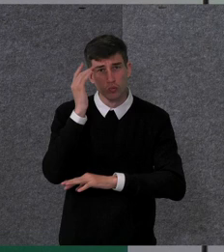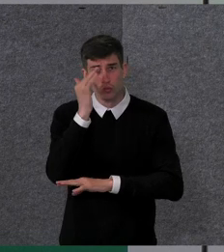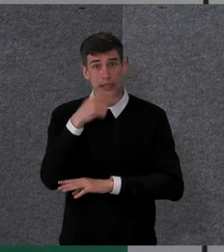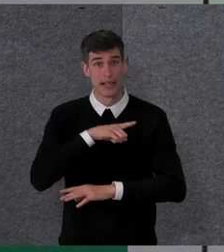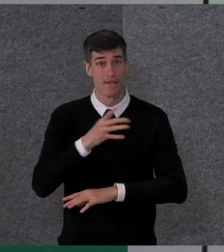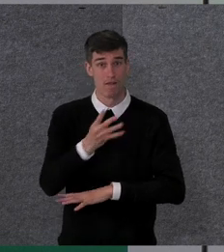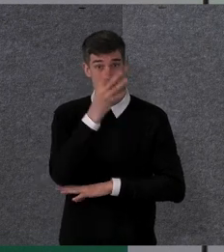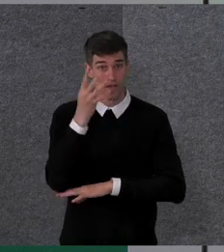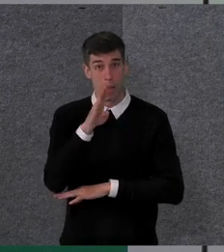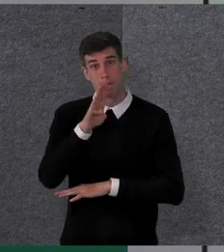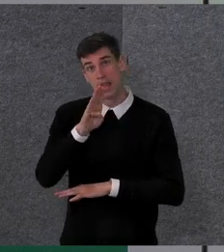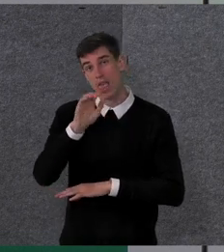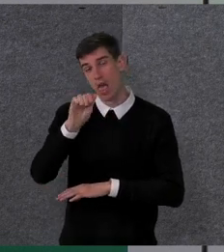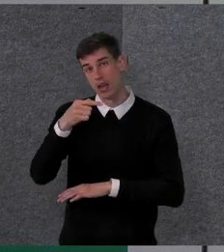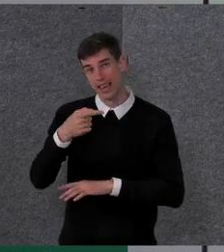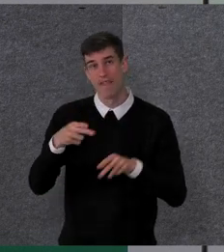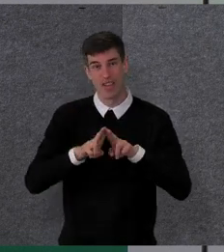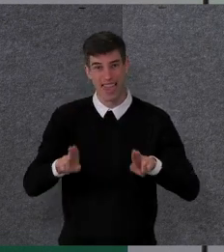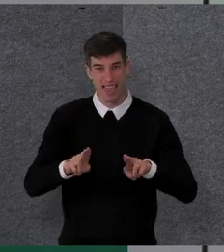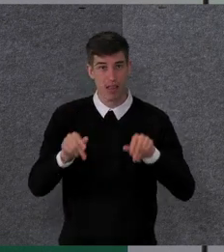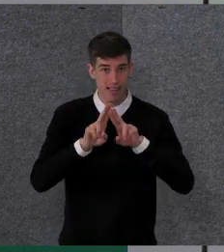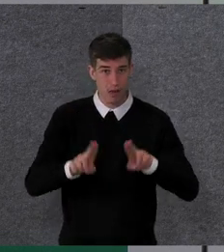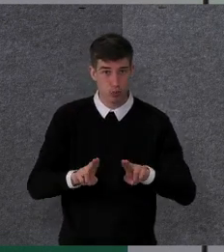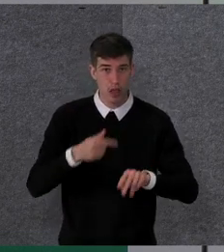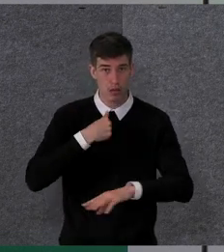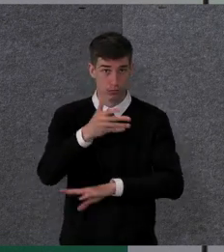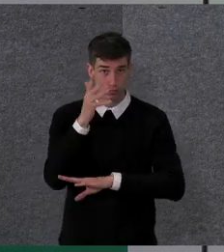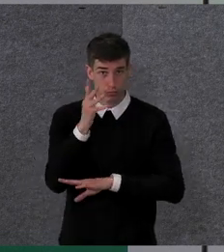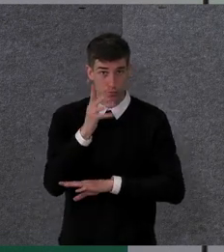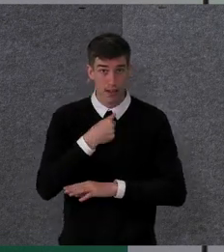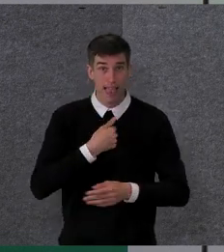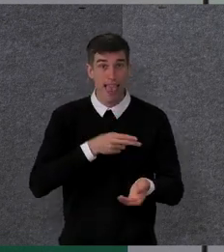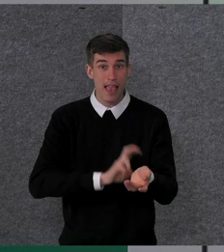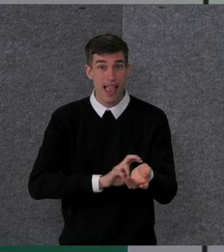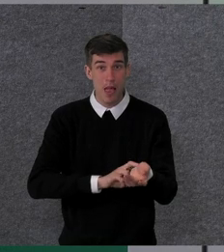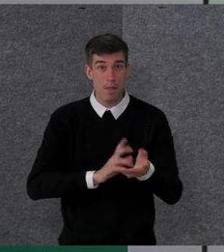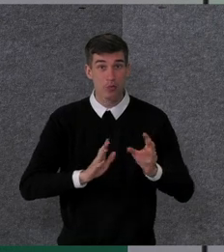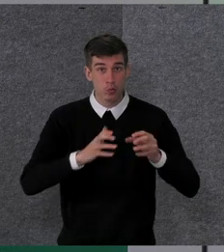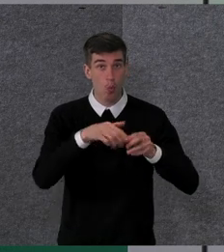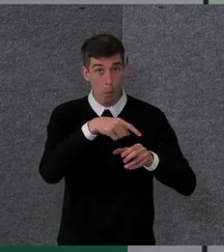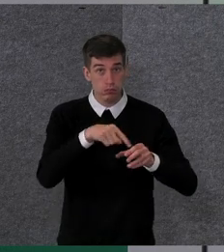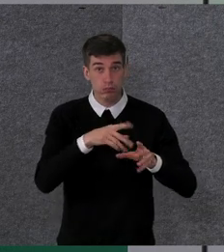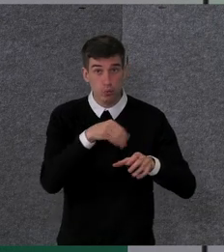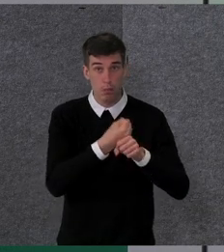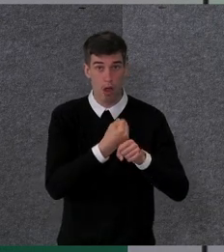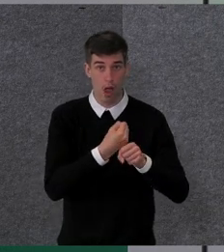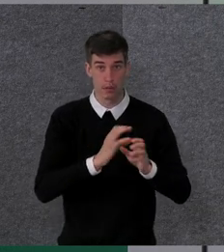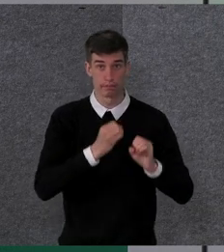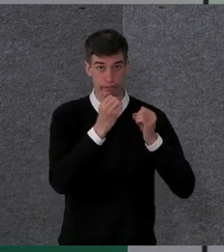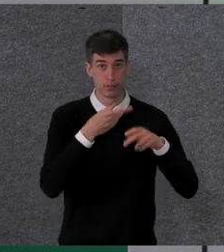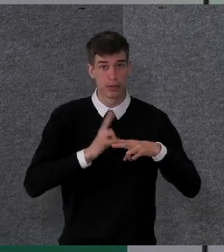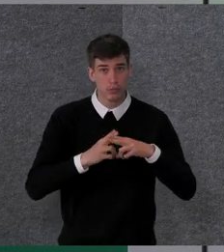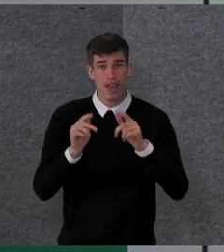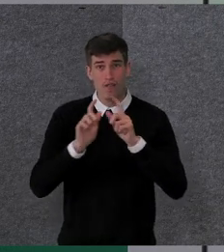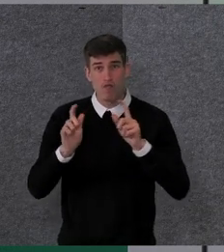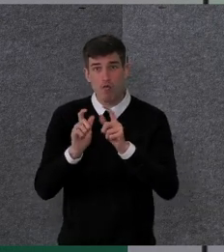lang Sprecherin der BAG Frieden und Internationales. Ich habe in der Impulsgruppe zum Grundsatzprogramm mitgearbeitet und ich bin immer noch engagiert im